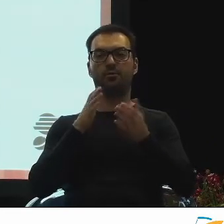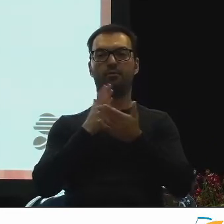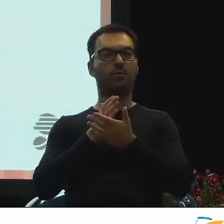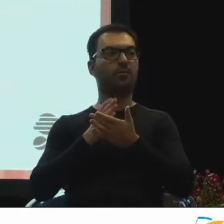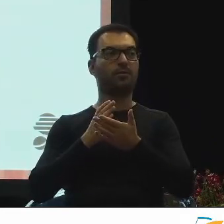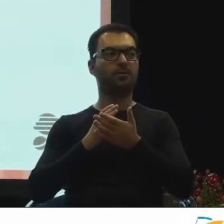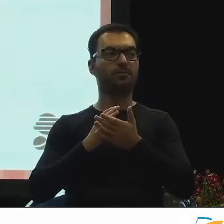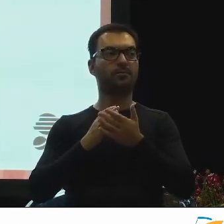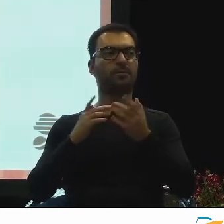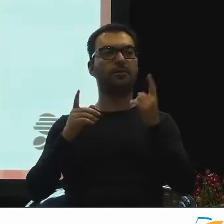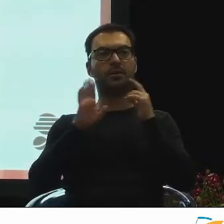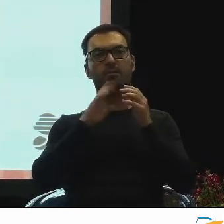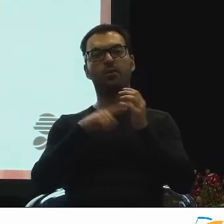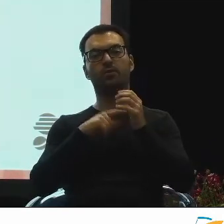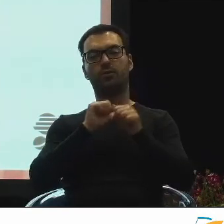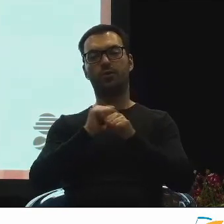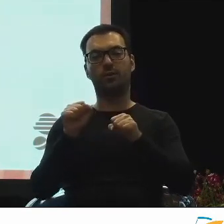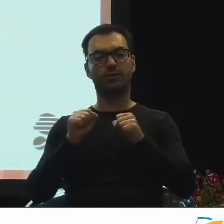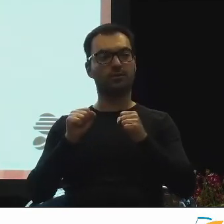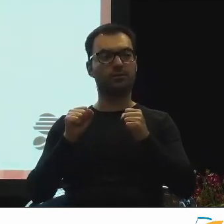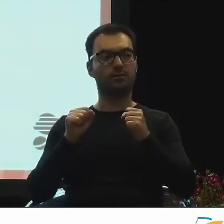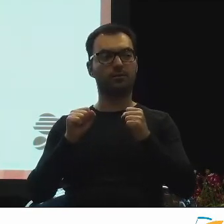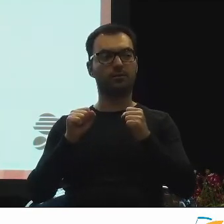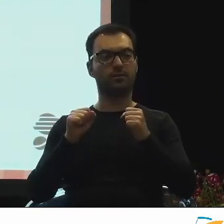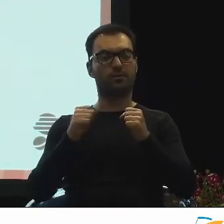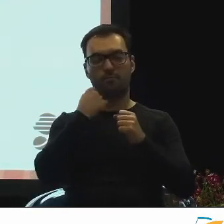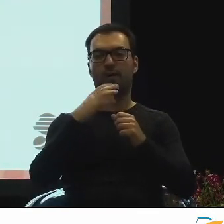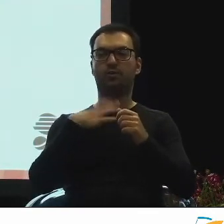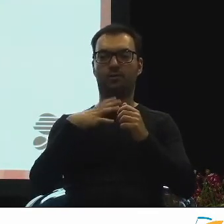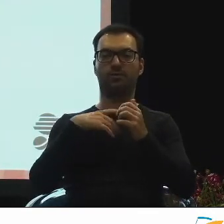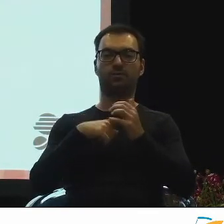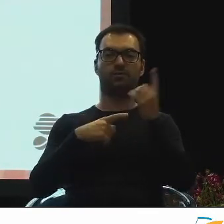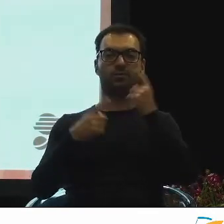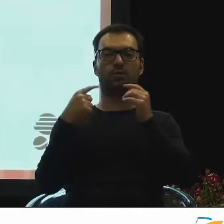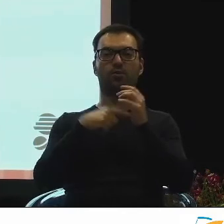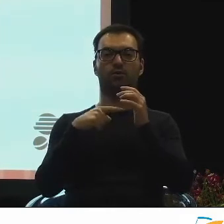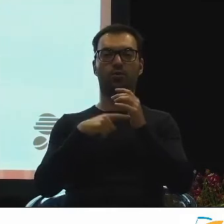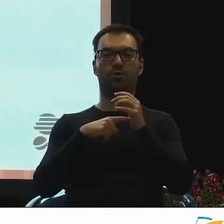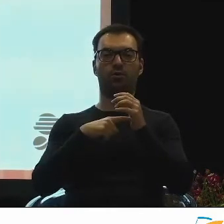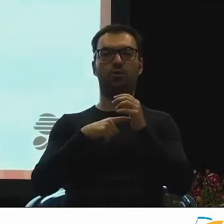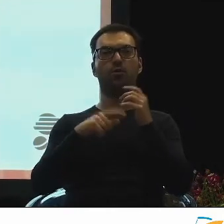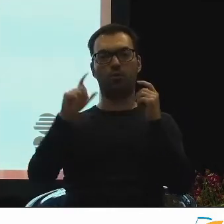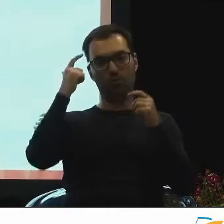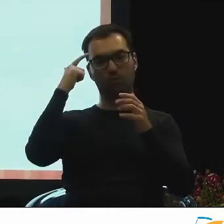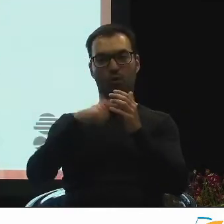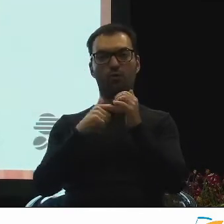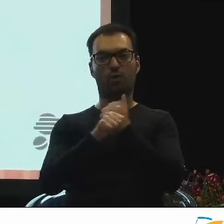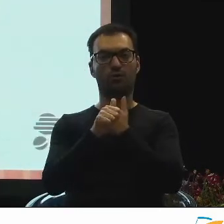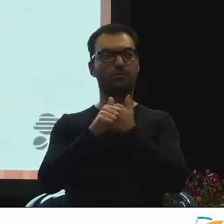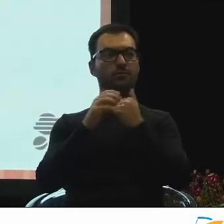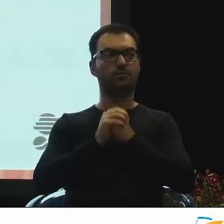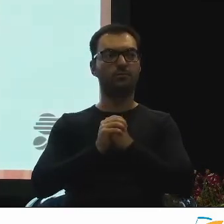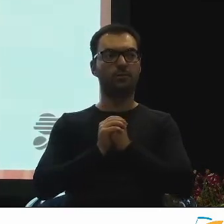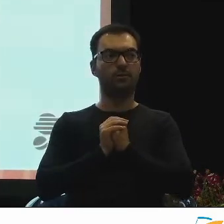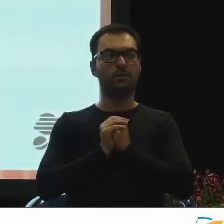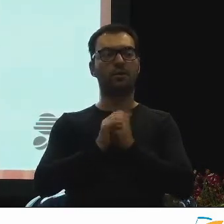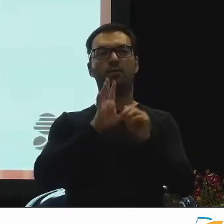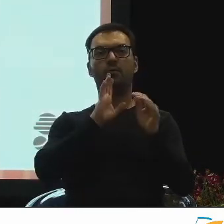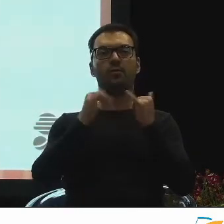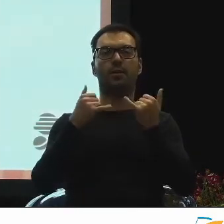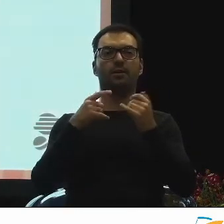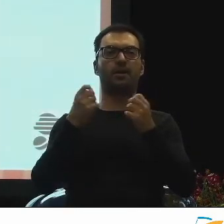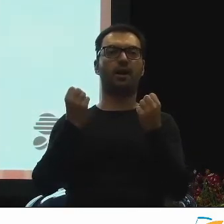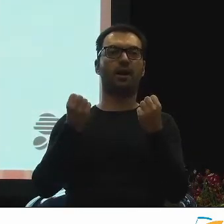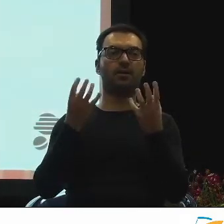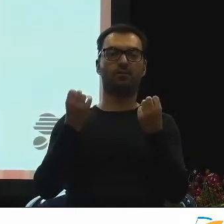skutecznie pomagać, wydaje mi się, że to jest coś bardzo wartościowego, bo moim zdaniem na tym to przede wszystkim powinno polegać. No, trochę na takiej samej zasadzie